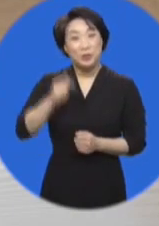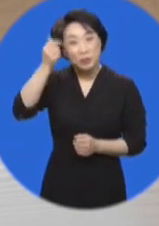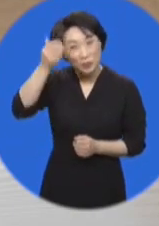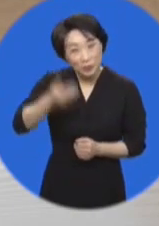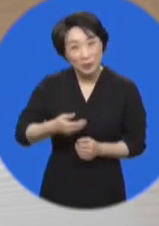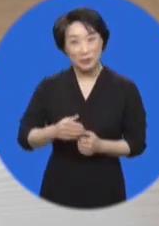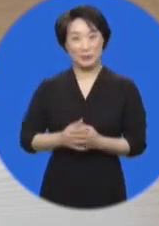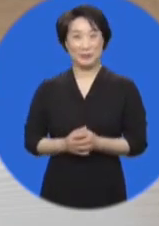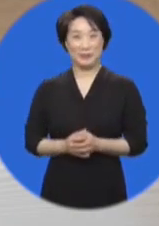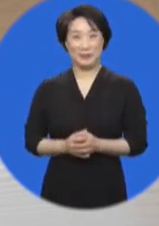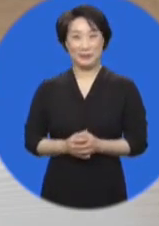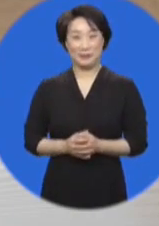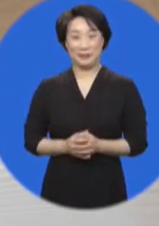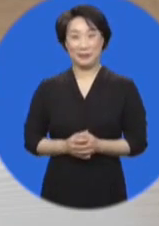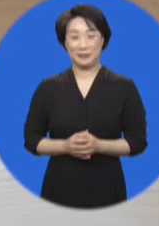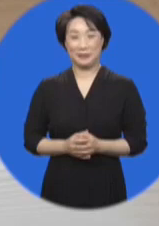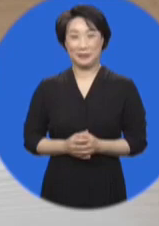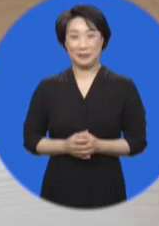묻는다면